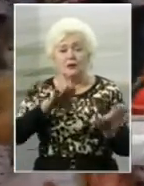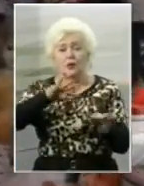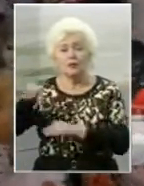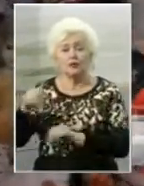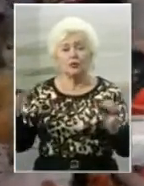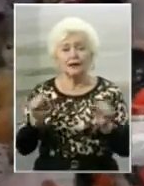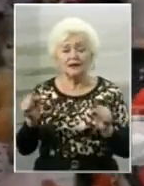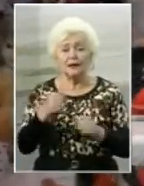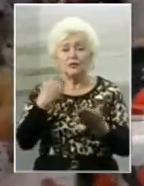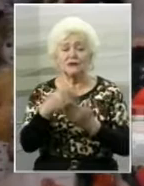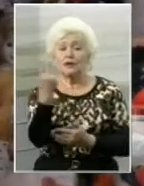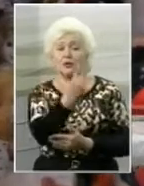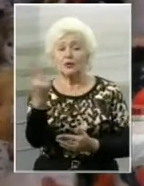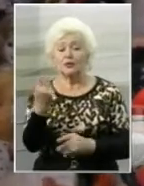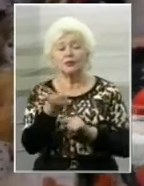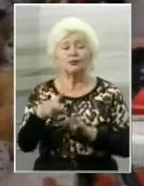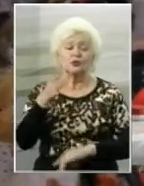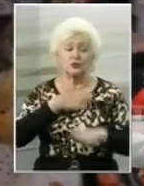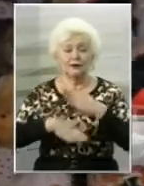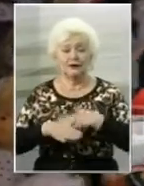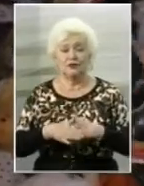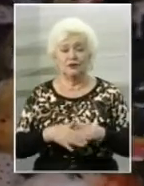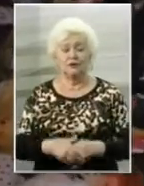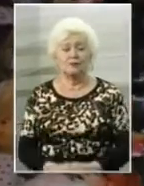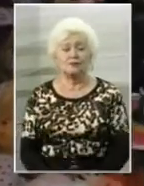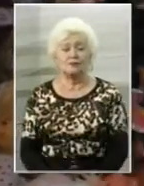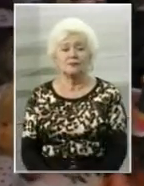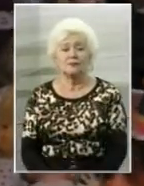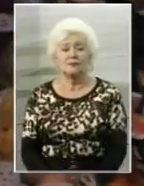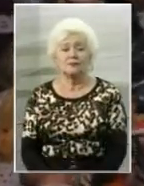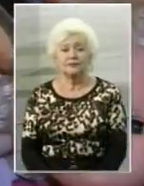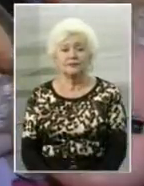зими. Ось таку пару. Була дуже задоволена.